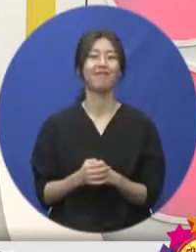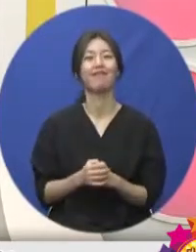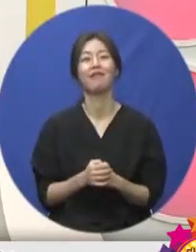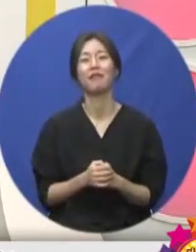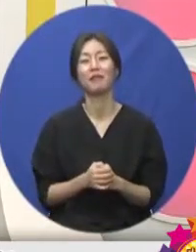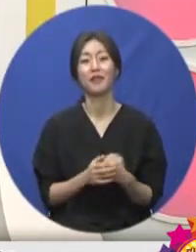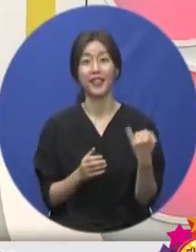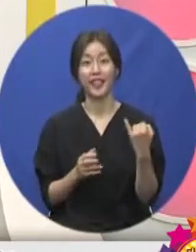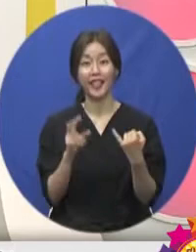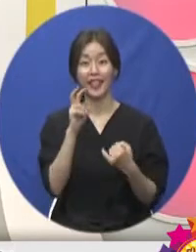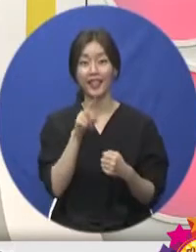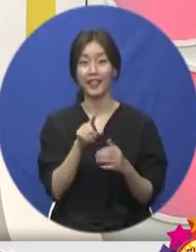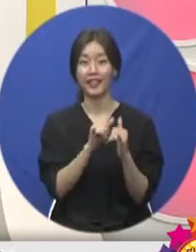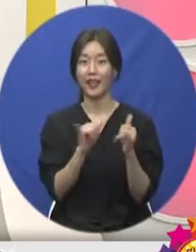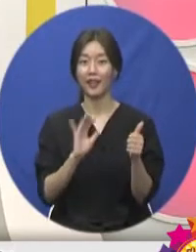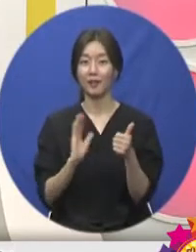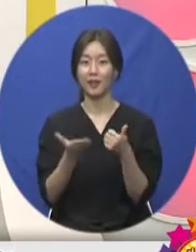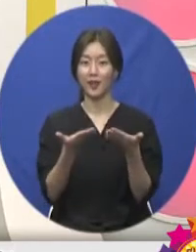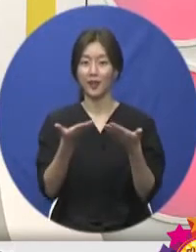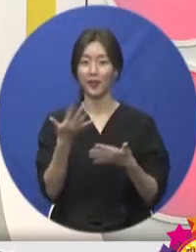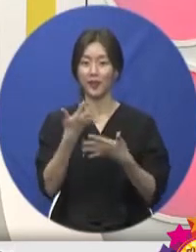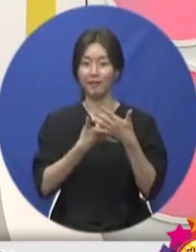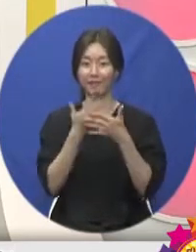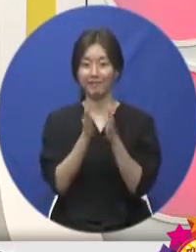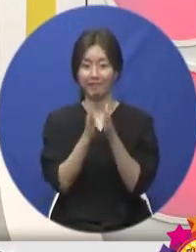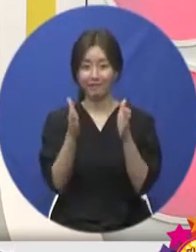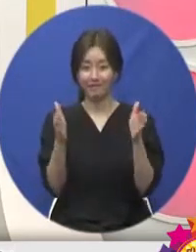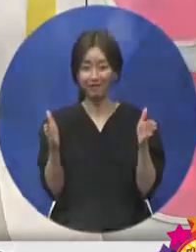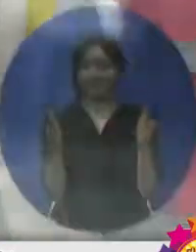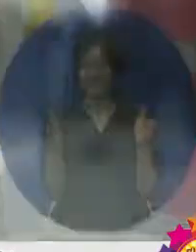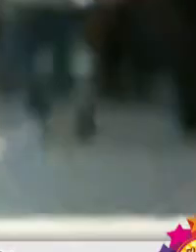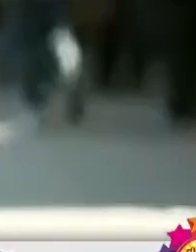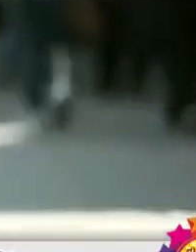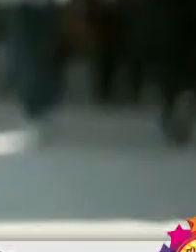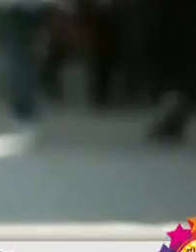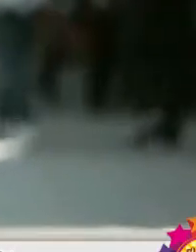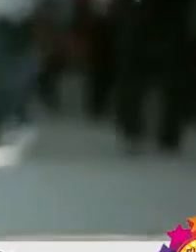자, 여정인의 이 사람을 지켜주세요. 뮤직 스타트!